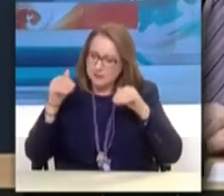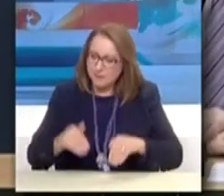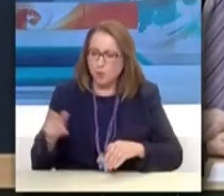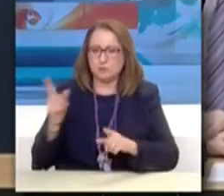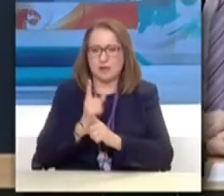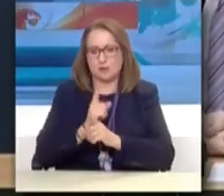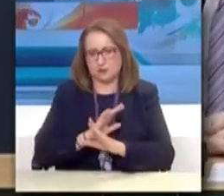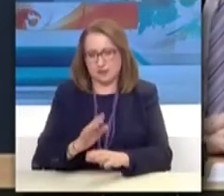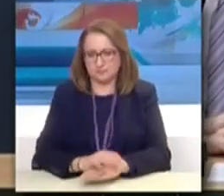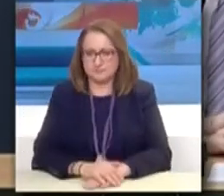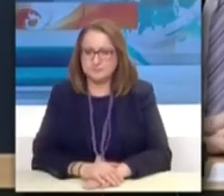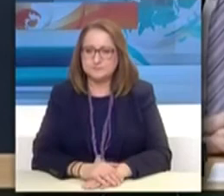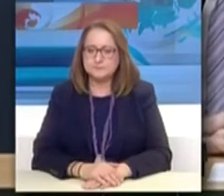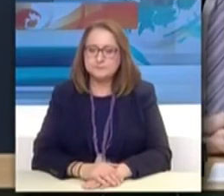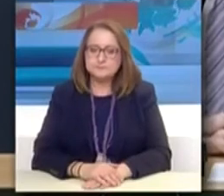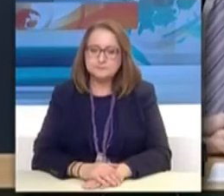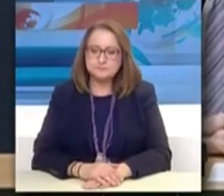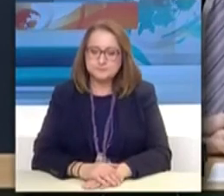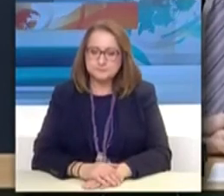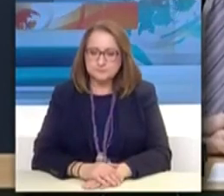Κύριε Γεωργαντά.